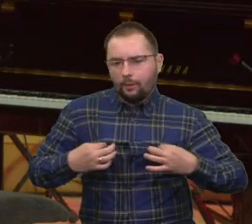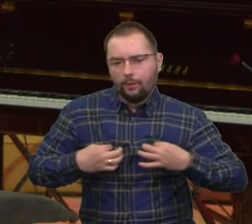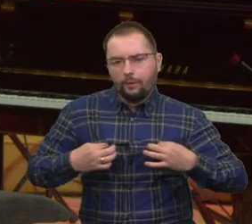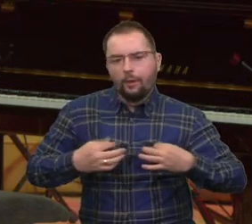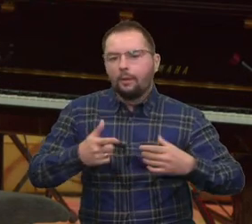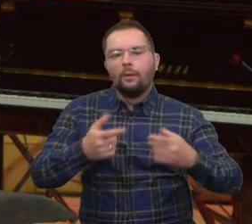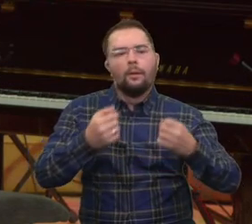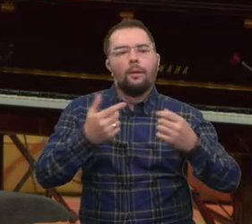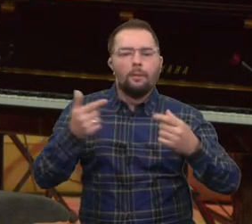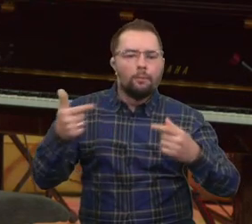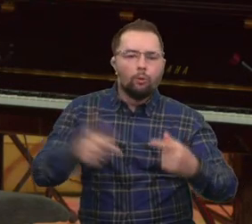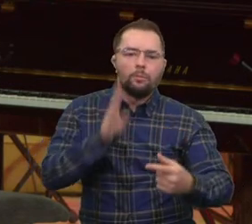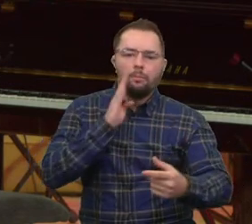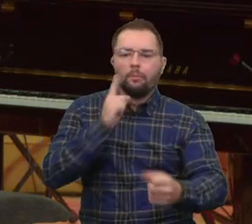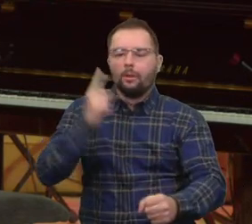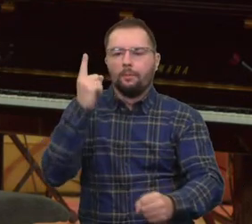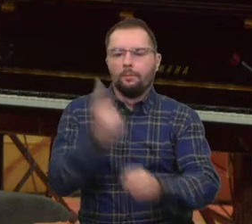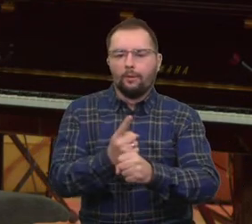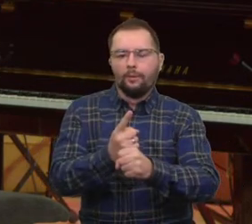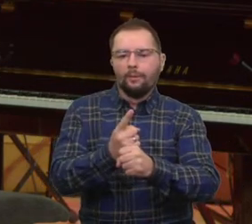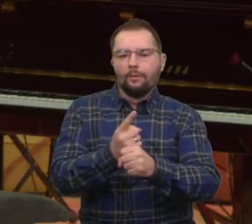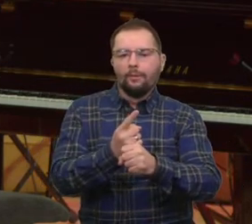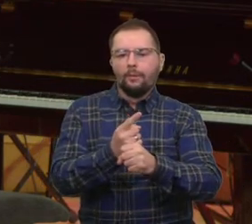musi podejmować,